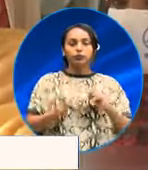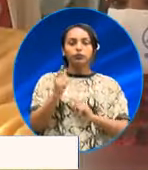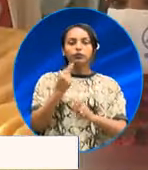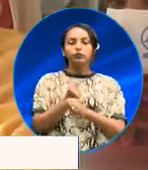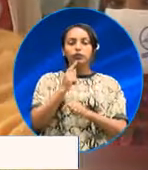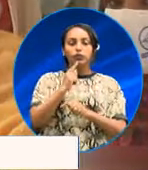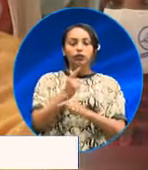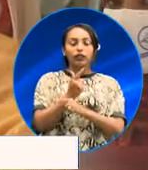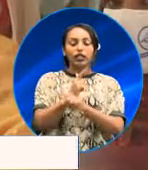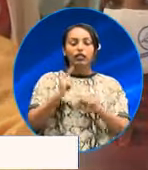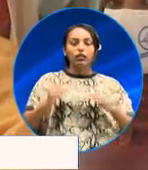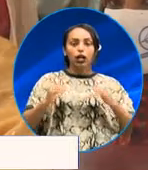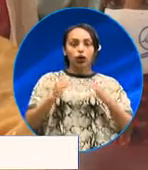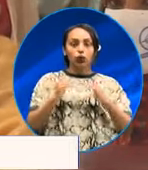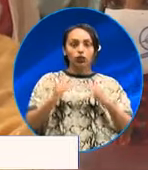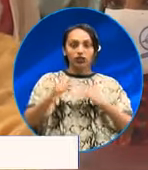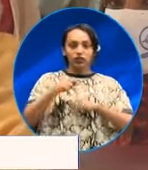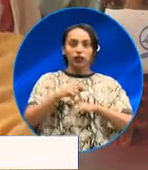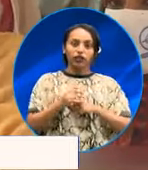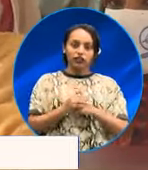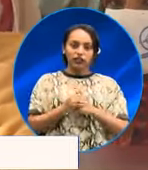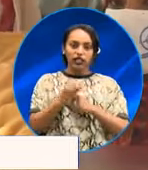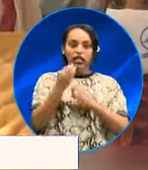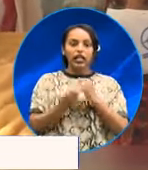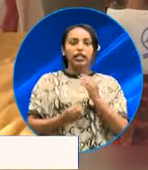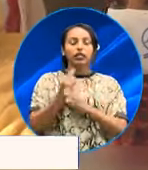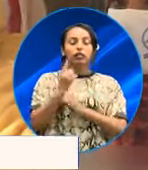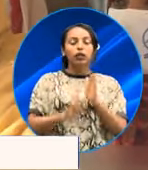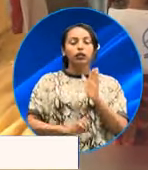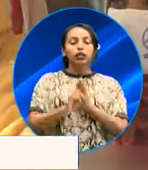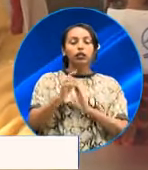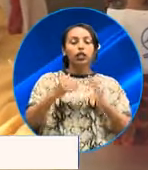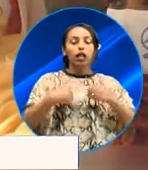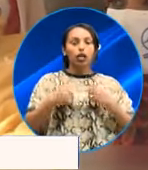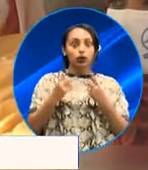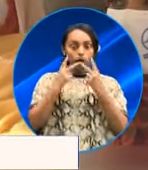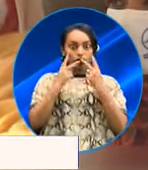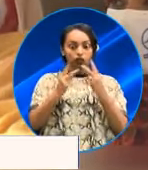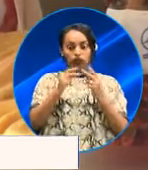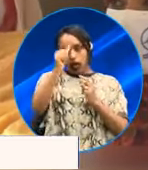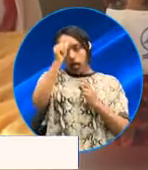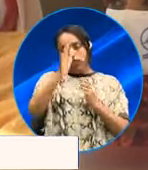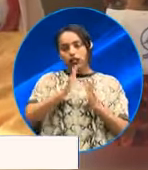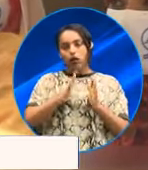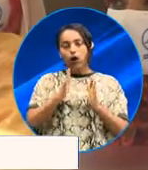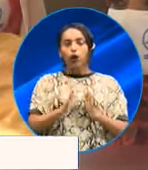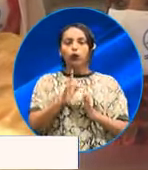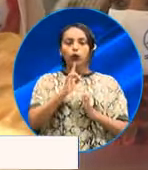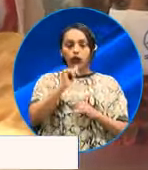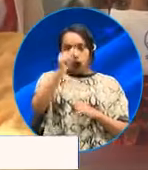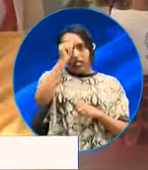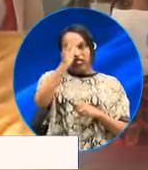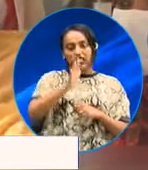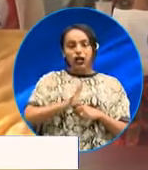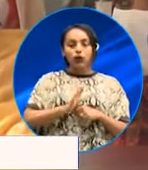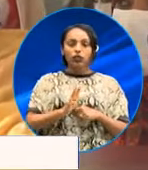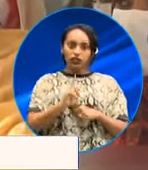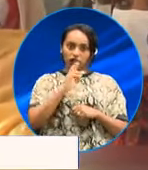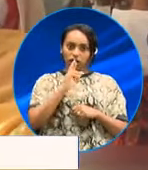ነው። ለጻነትና እኩልነት ፓርቲ ለልማት ለእድገት ያለው እይታ ሰዋዊ ነው፣ ሰውኛ